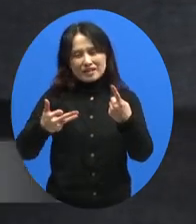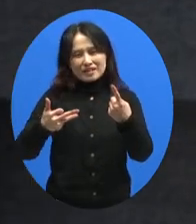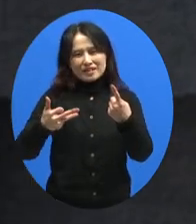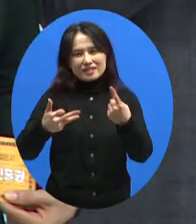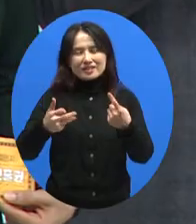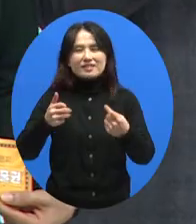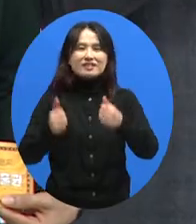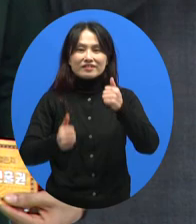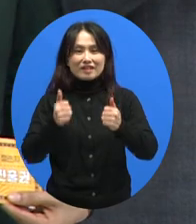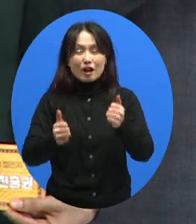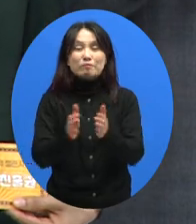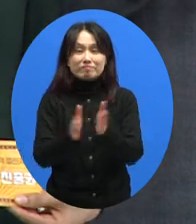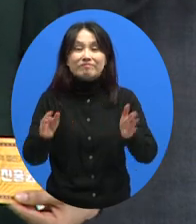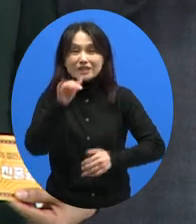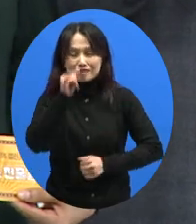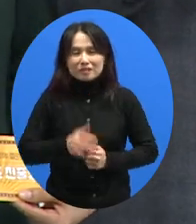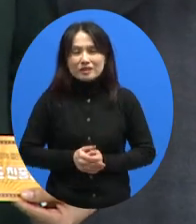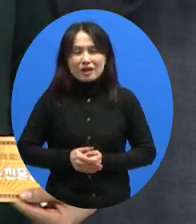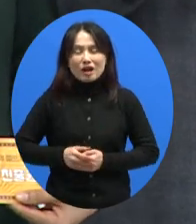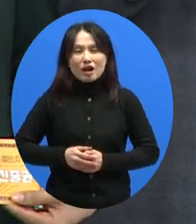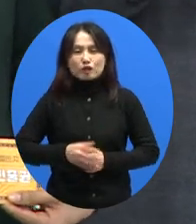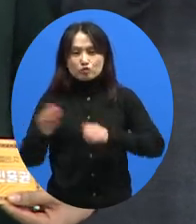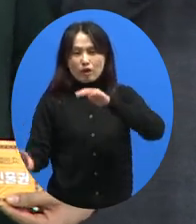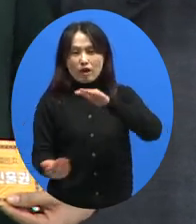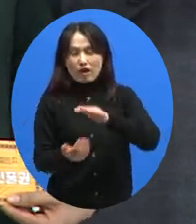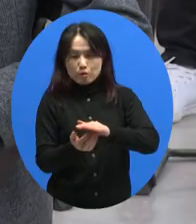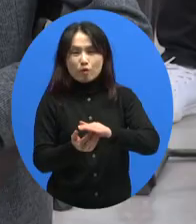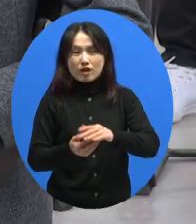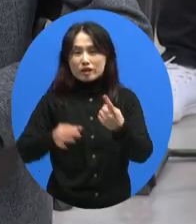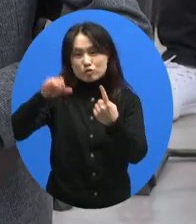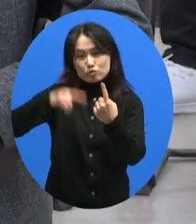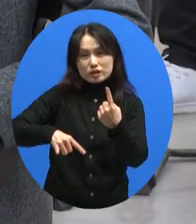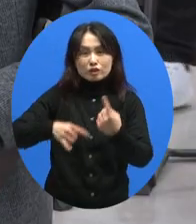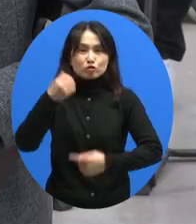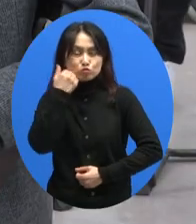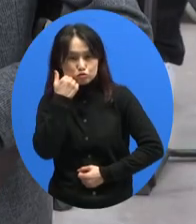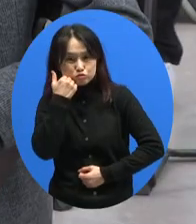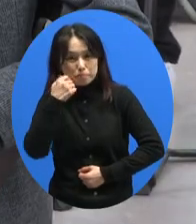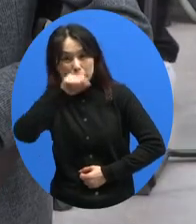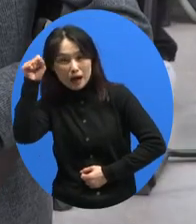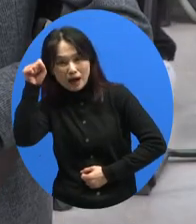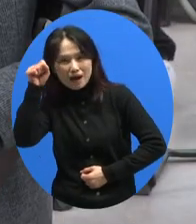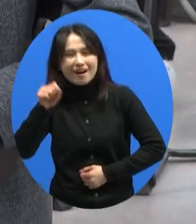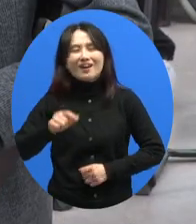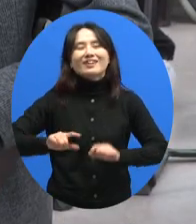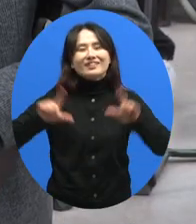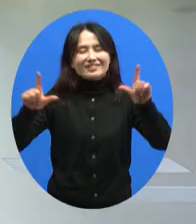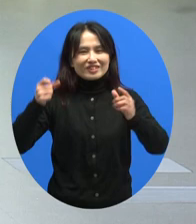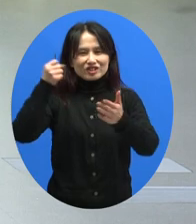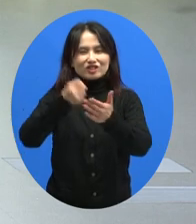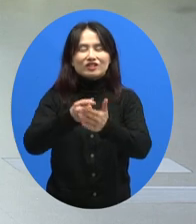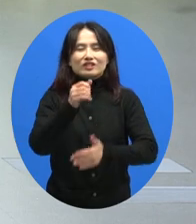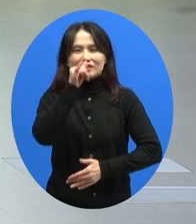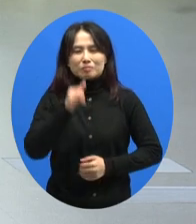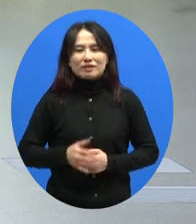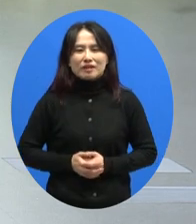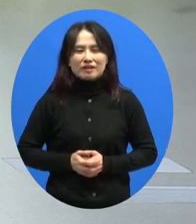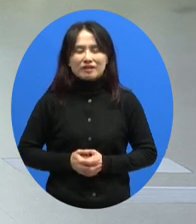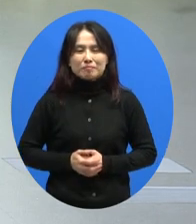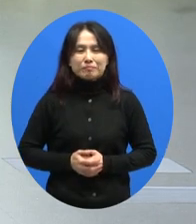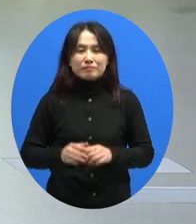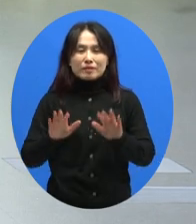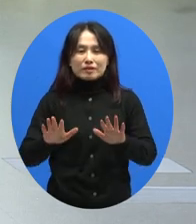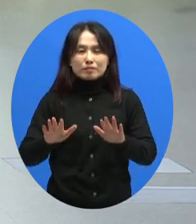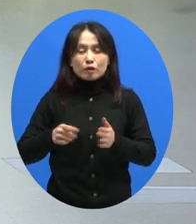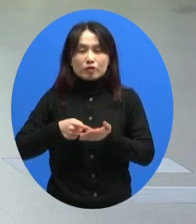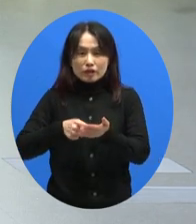무대에 오르게 됐고 정책 제안 최고의 스타 과장은 최종 누가 될지 그날 결정됩니다. 경기도는 이번에